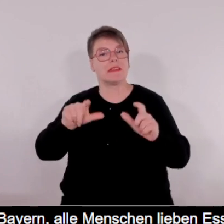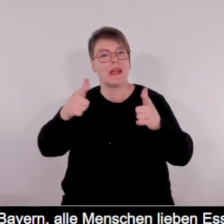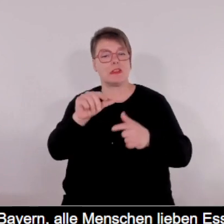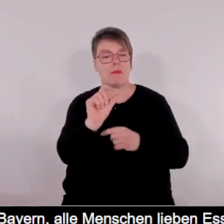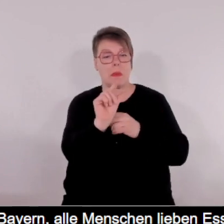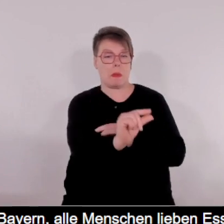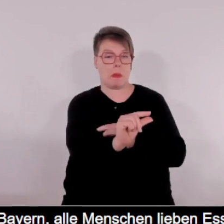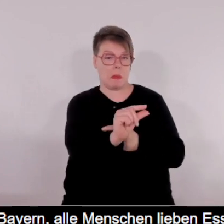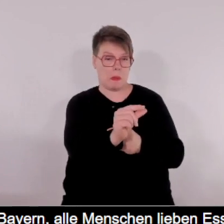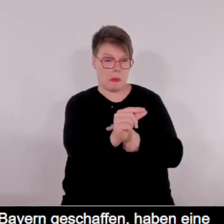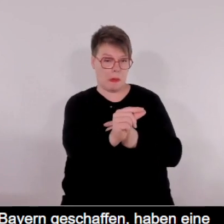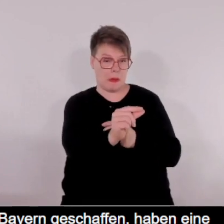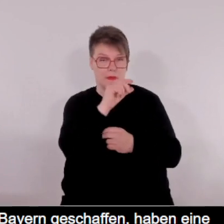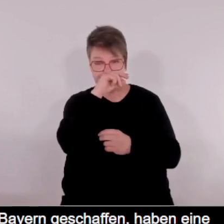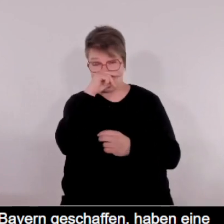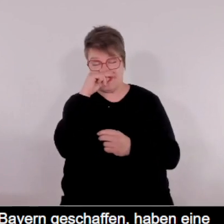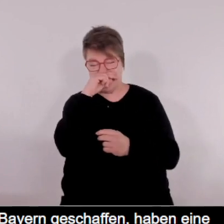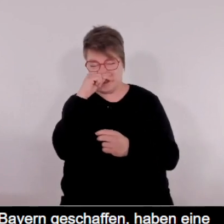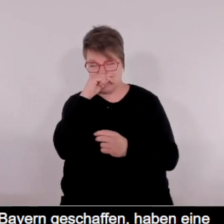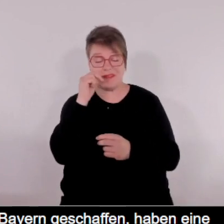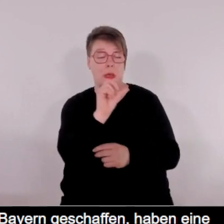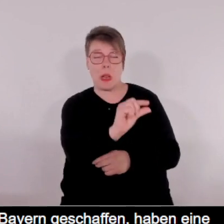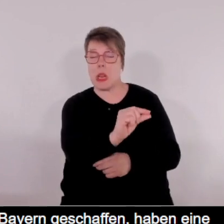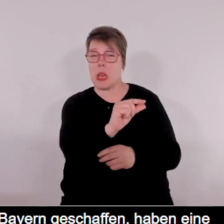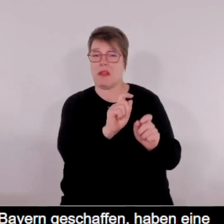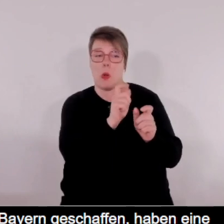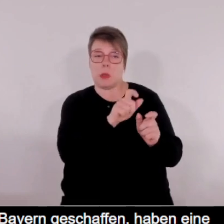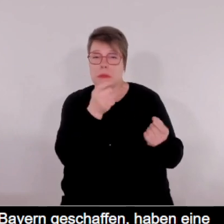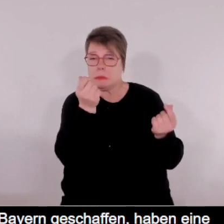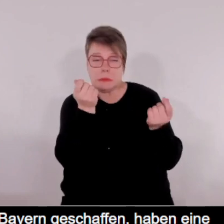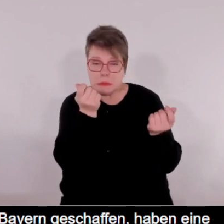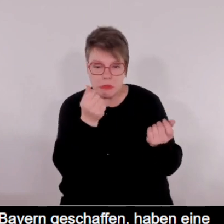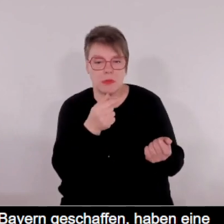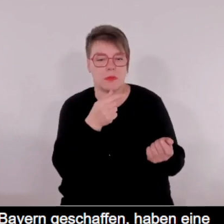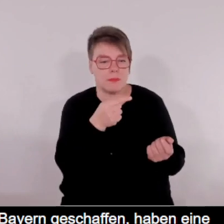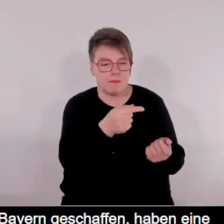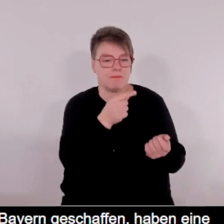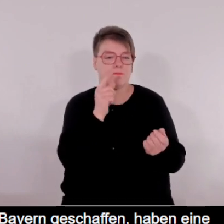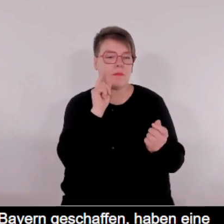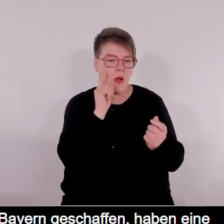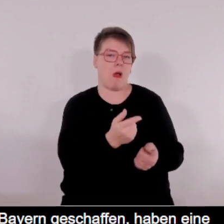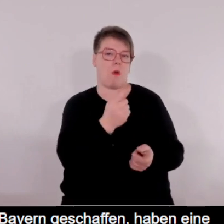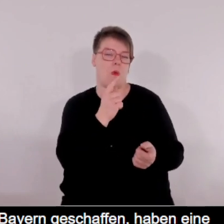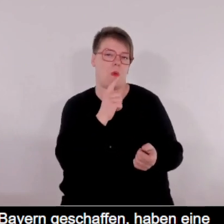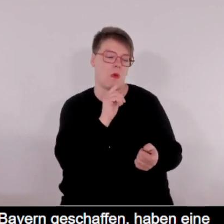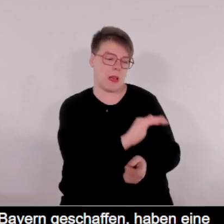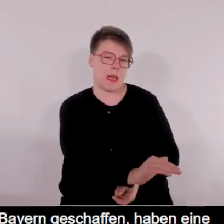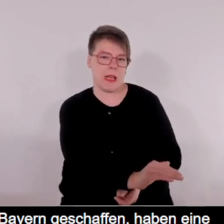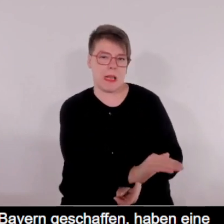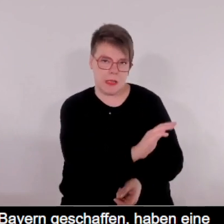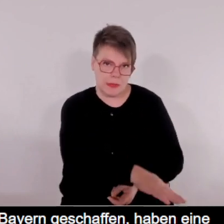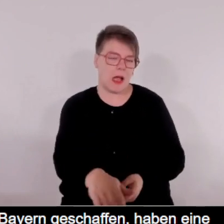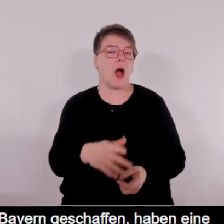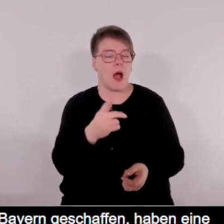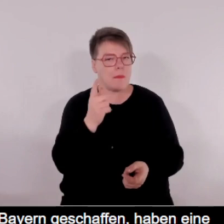auch veröffentlicht. Da geht es, im Wesentlichen sind es die Leitgedanken der Gesundheit, der Wertschätzung, der Urproduzenten, aber